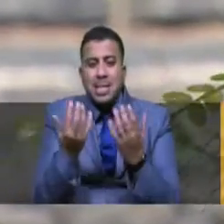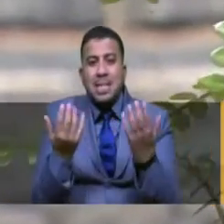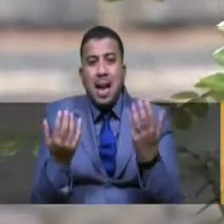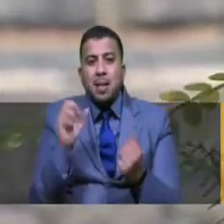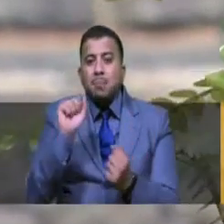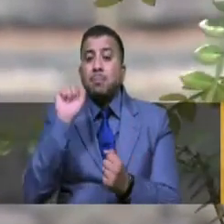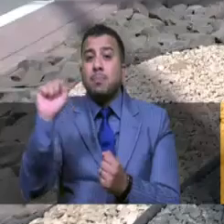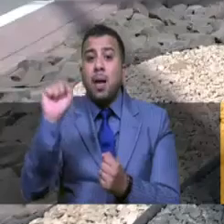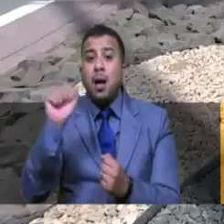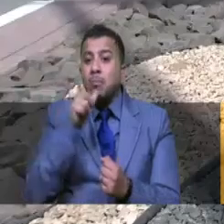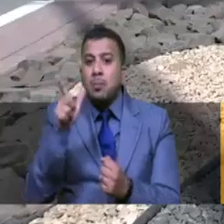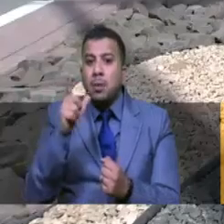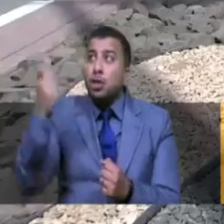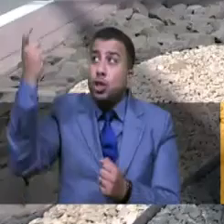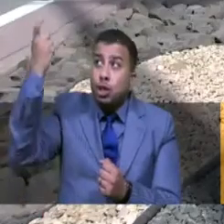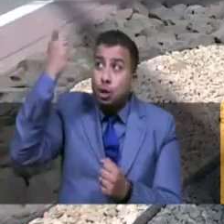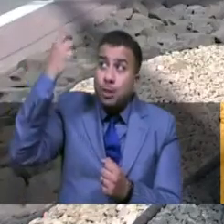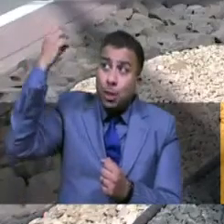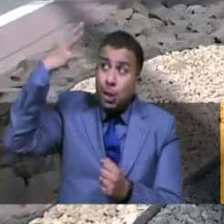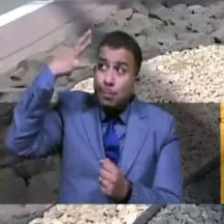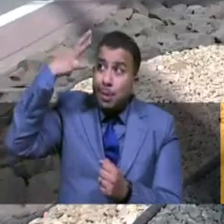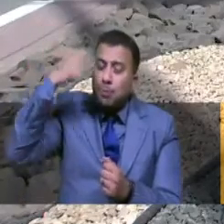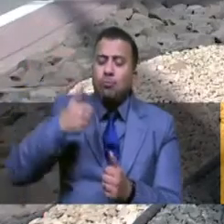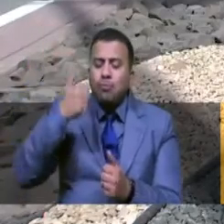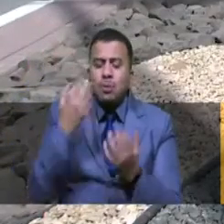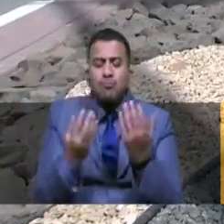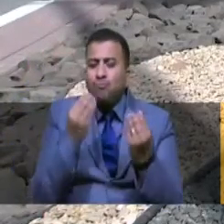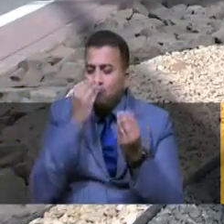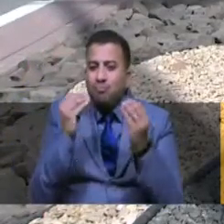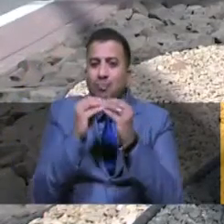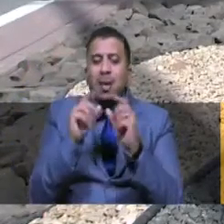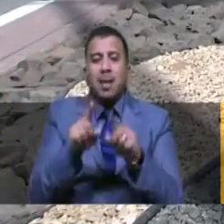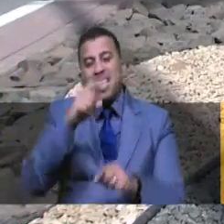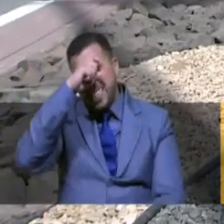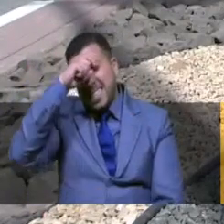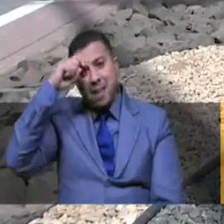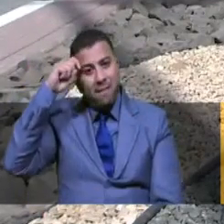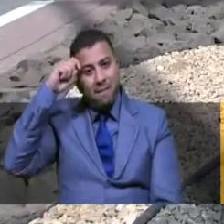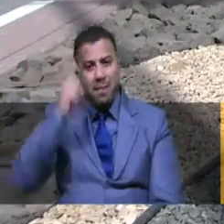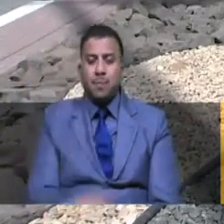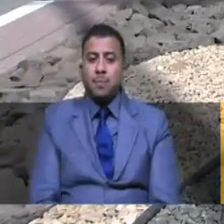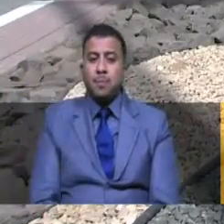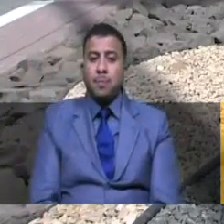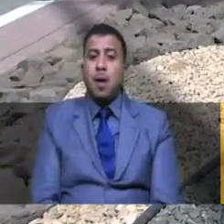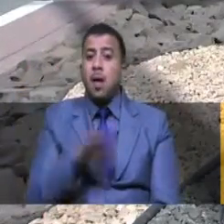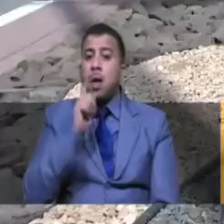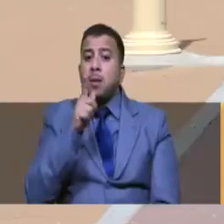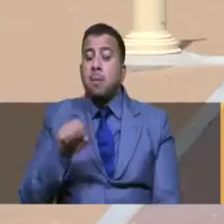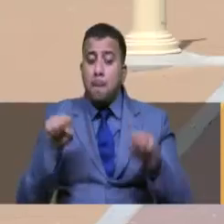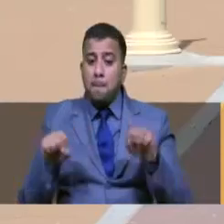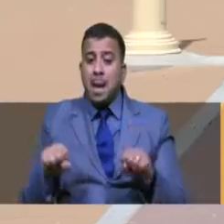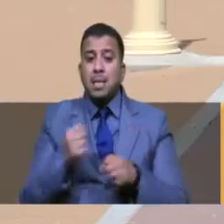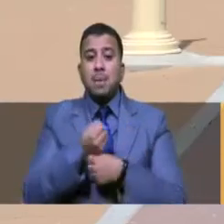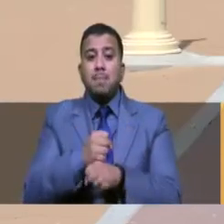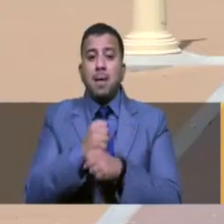محلية تتحمل درجات الحرارة لا سيما في الصيف. يحرص المجلس البلدي